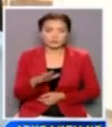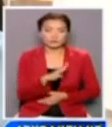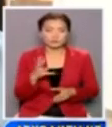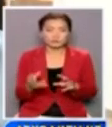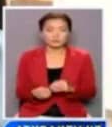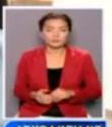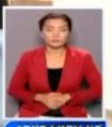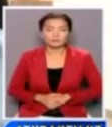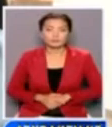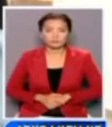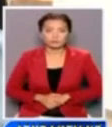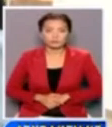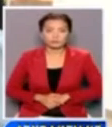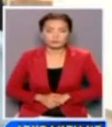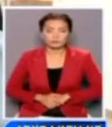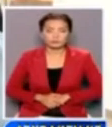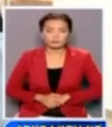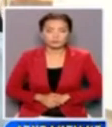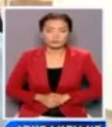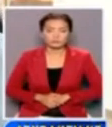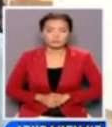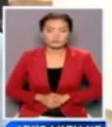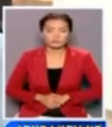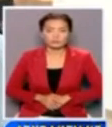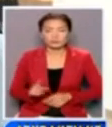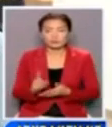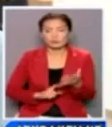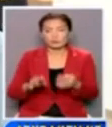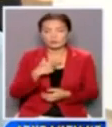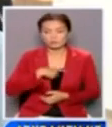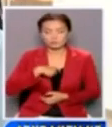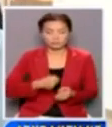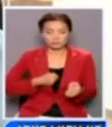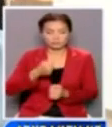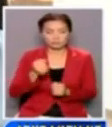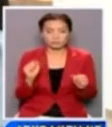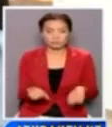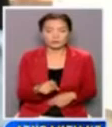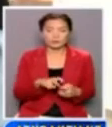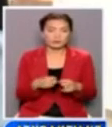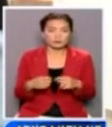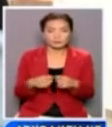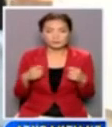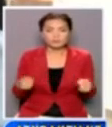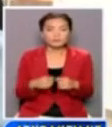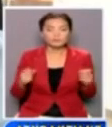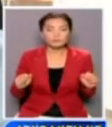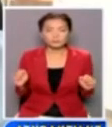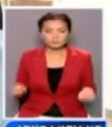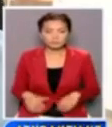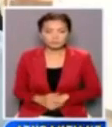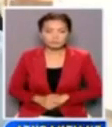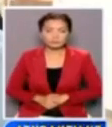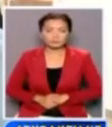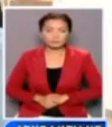в целом со всего казахстана все могут заявить о себе заявить о своей проблеме что конкретного человека